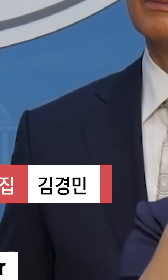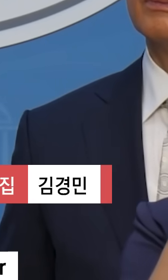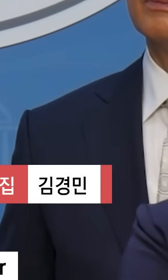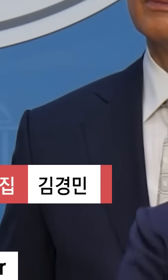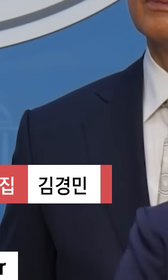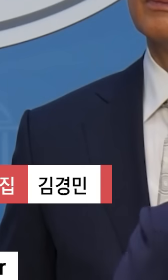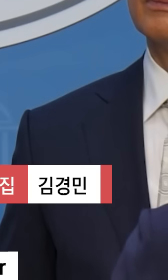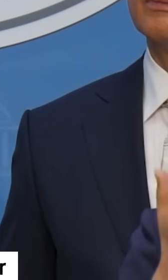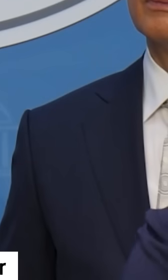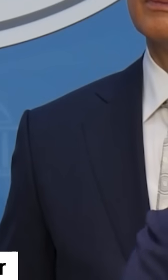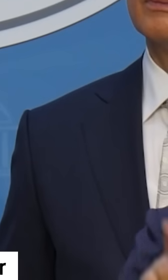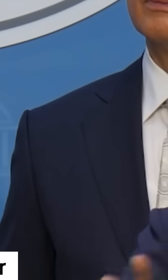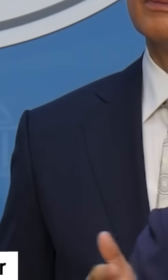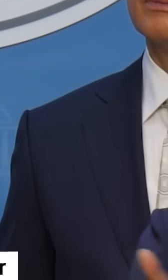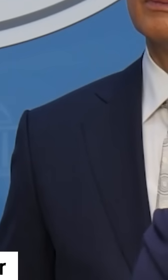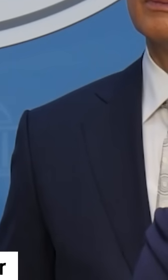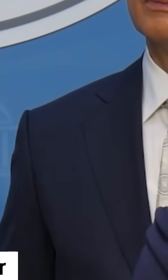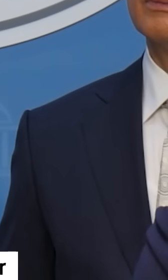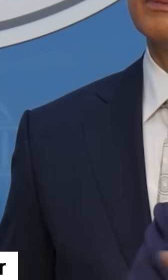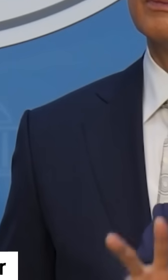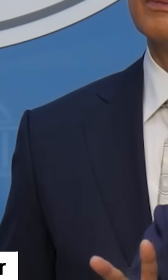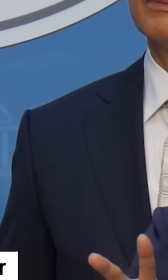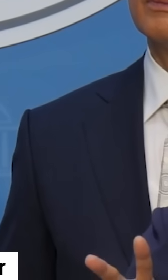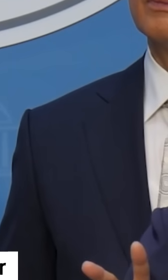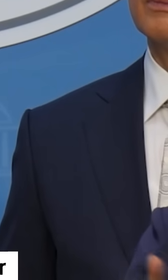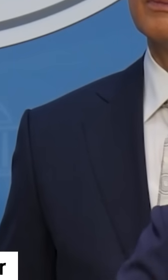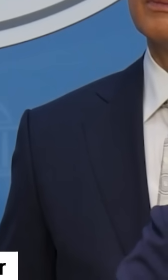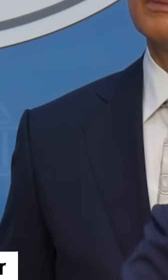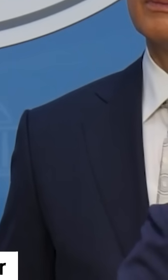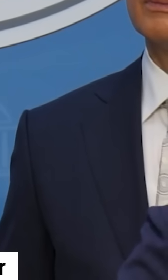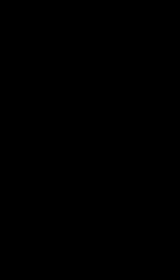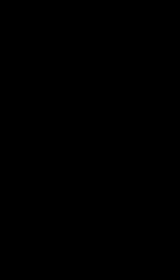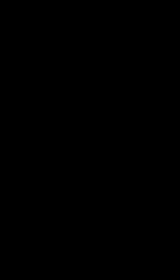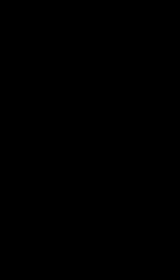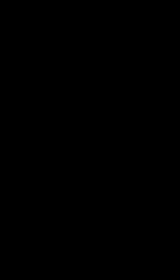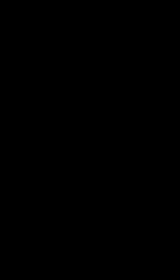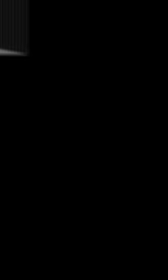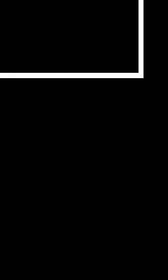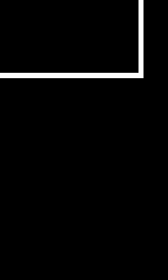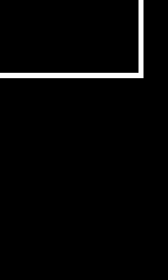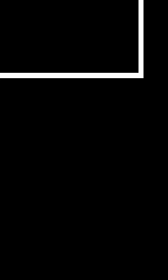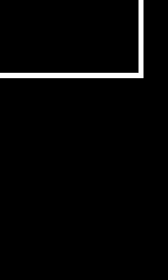말씀을 드리면서 이제라도 정치가 제 역할을 하기를 촉구합니다.